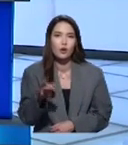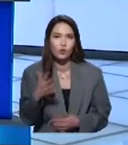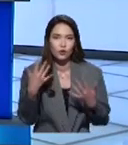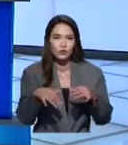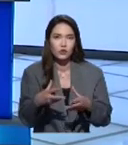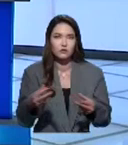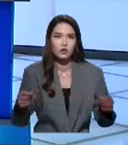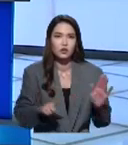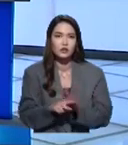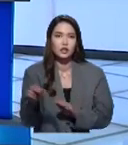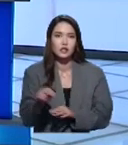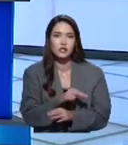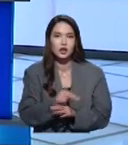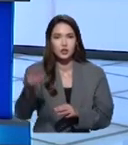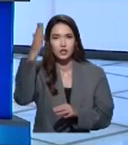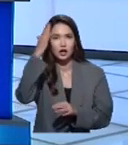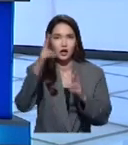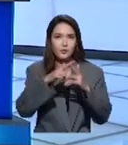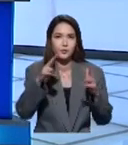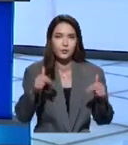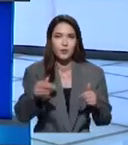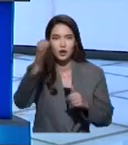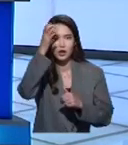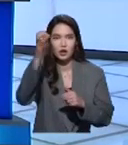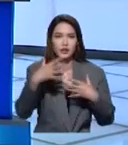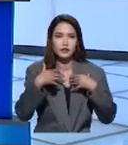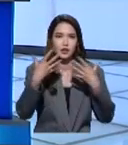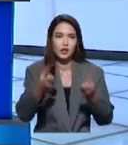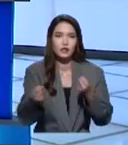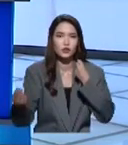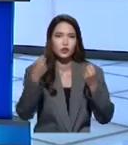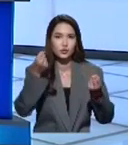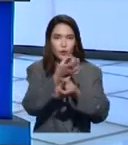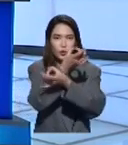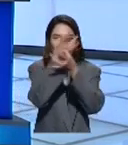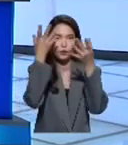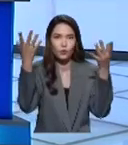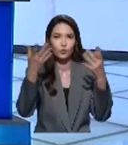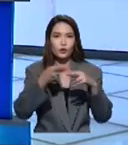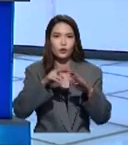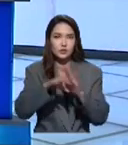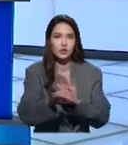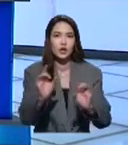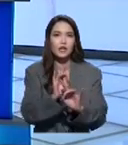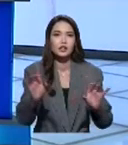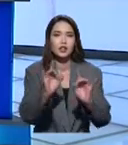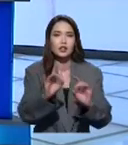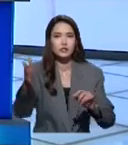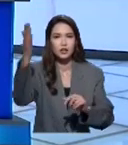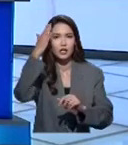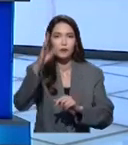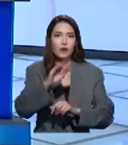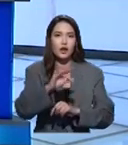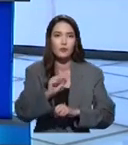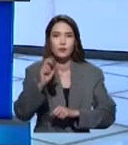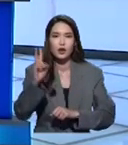ремонт и строительство административных зданий, объектов образования и здравоохранения, спорта, культуры и досуга. Об этом рассказал аким области Ермек